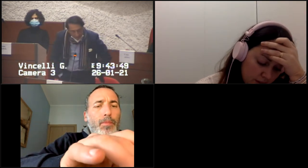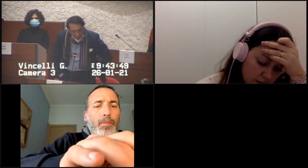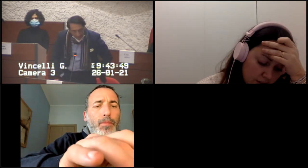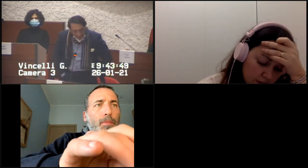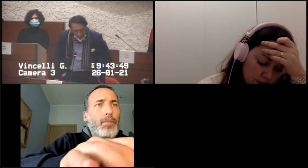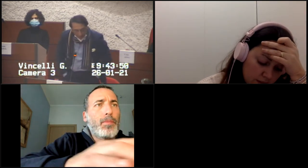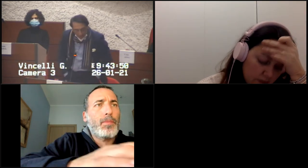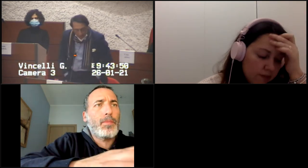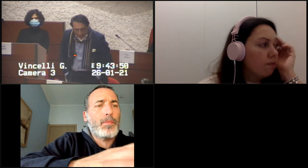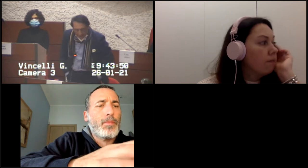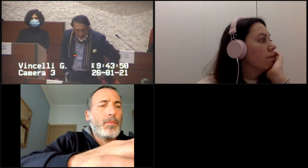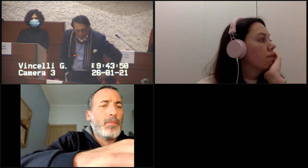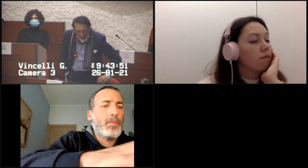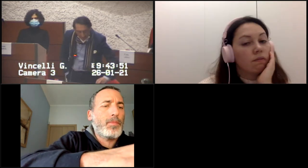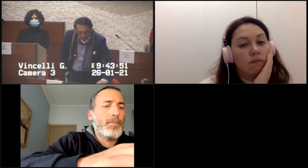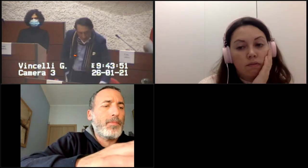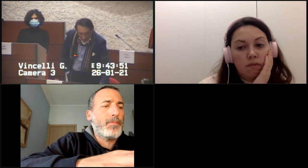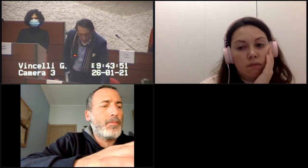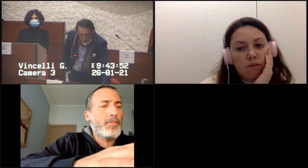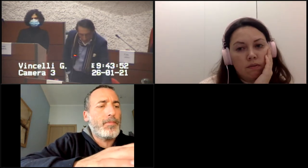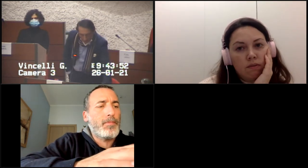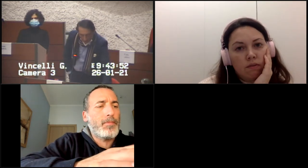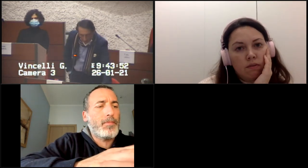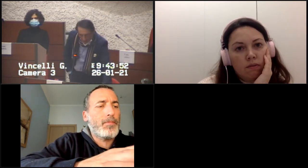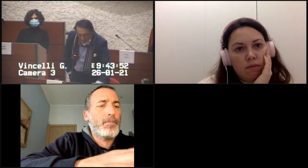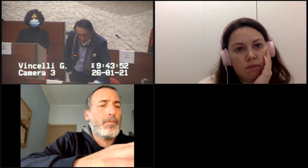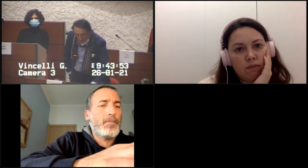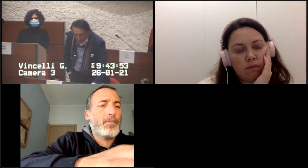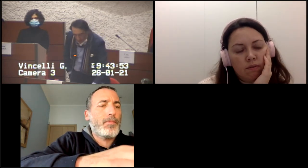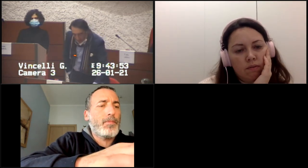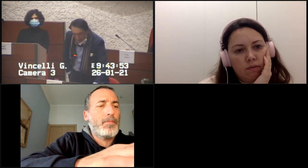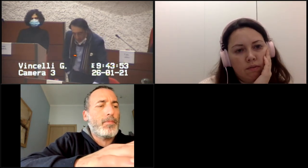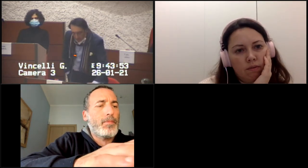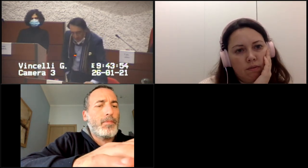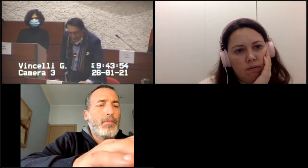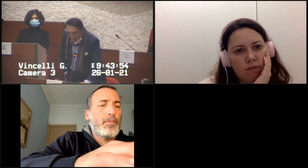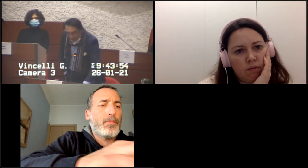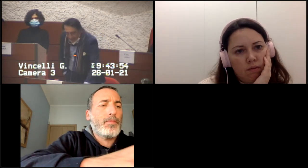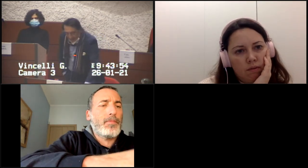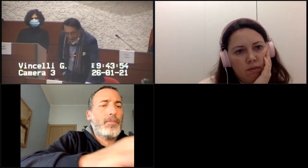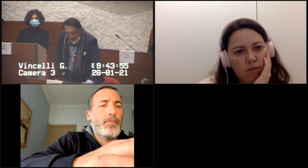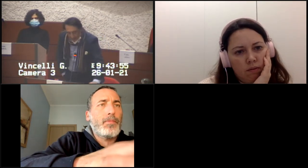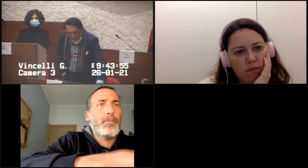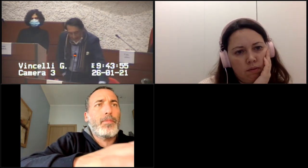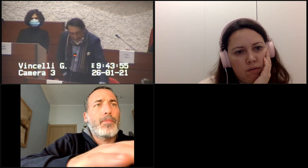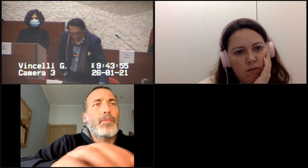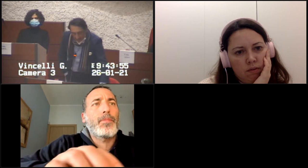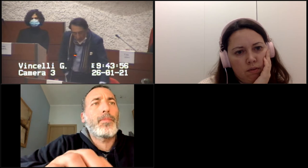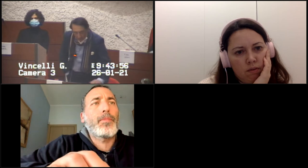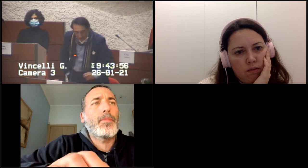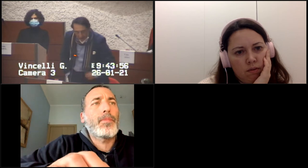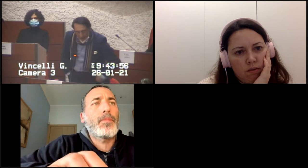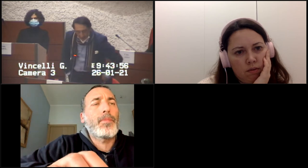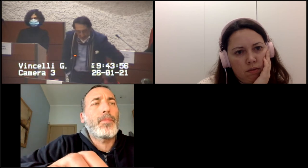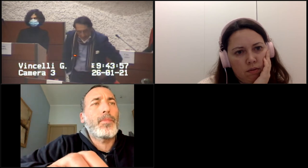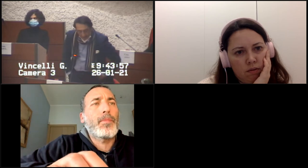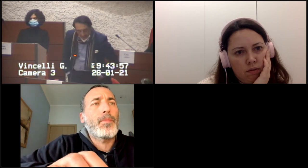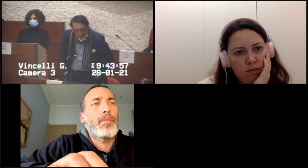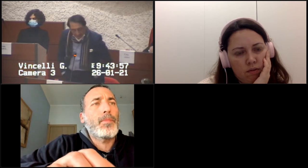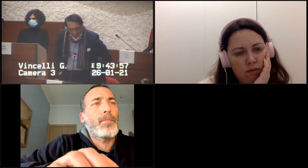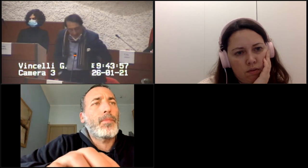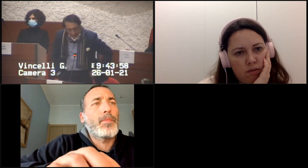successivo, ha appunto creato chiaramente questo questa possibilità da parte chiaramente della Regione Lombardia